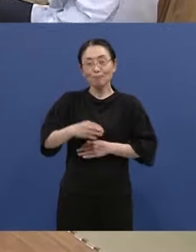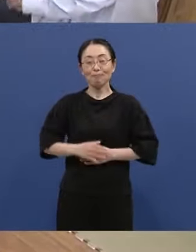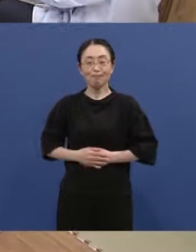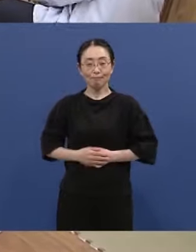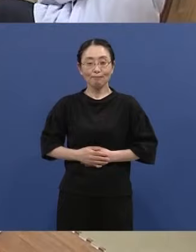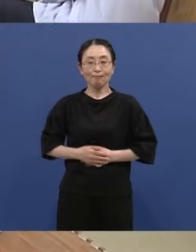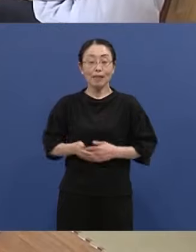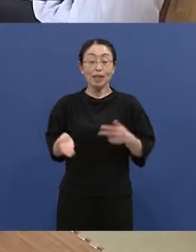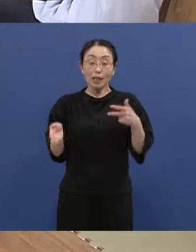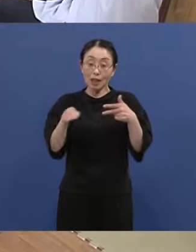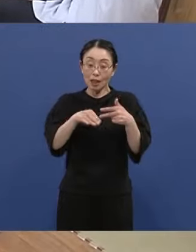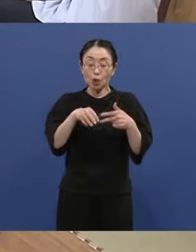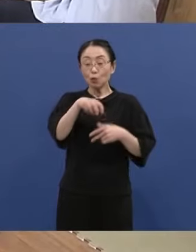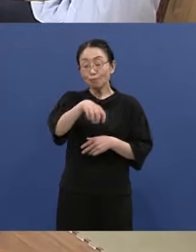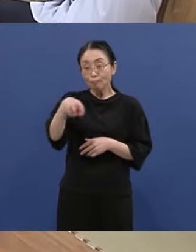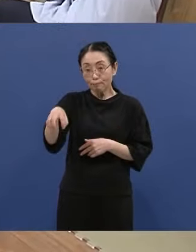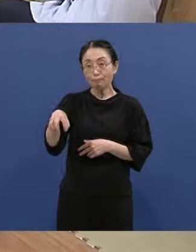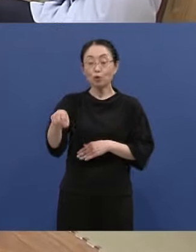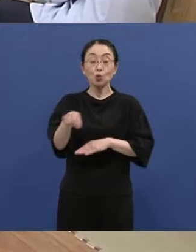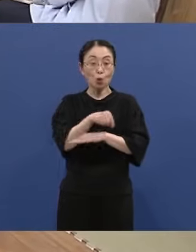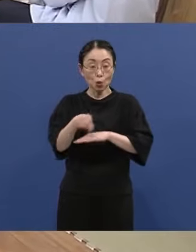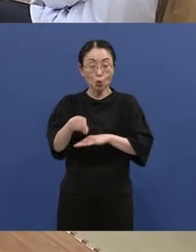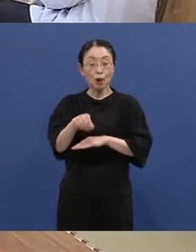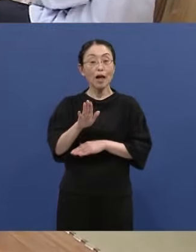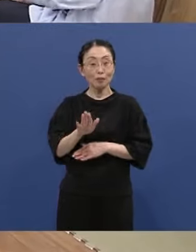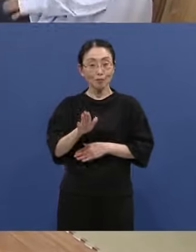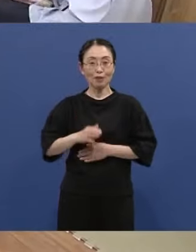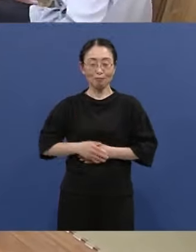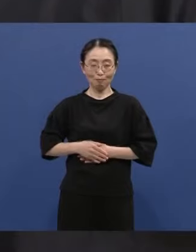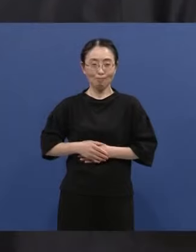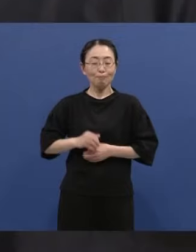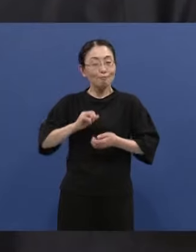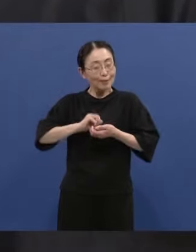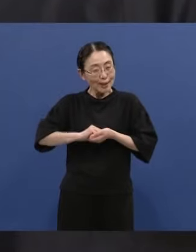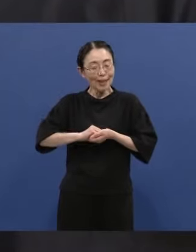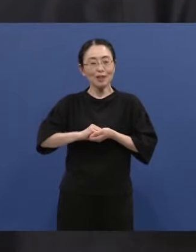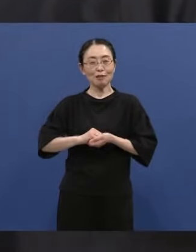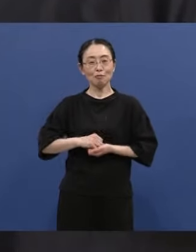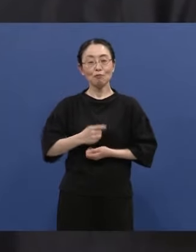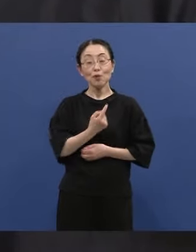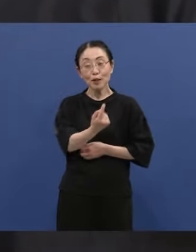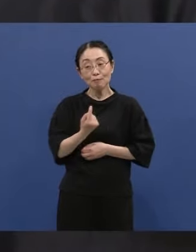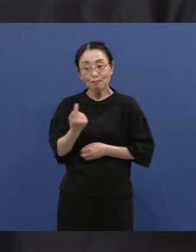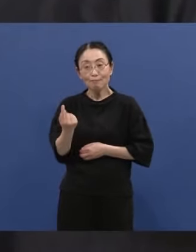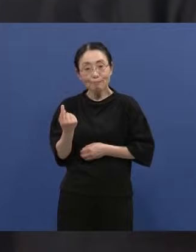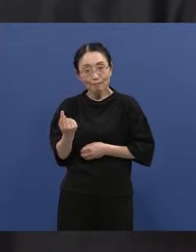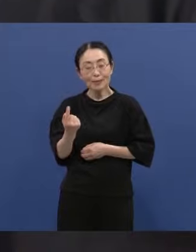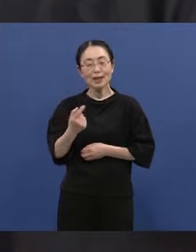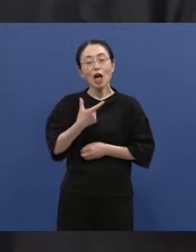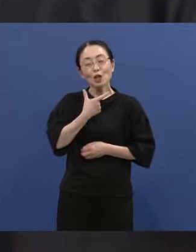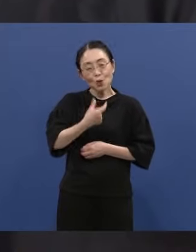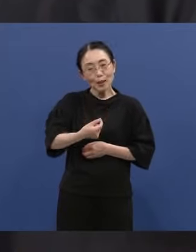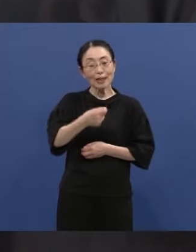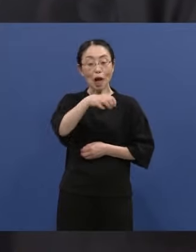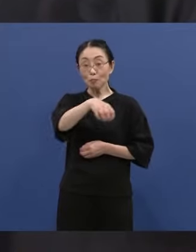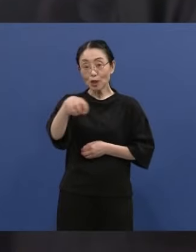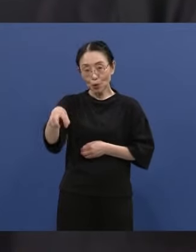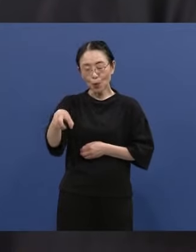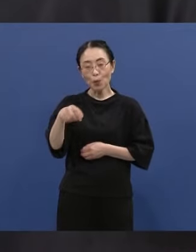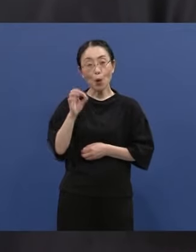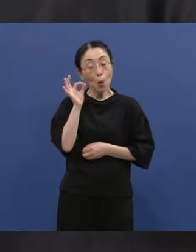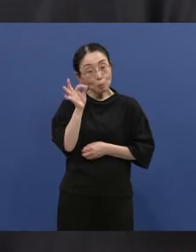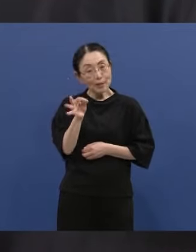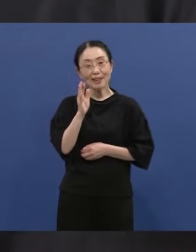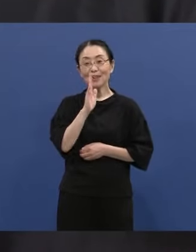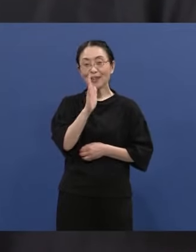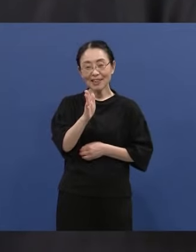施設によっていろんな特色がありますので、ぜひいろんな広場を訪れてお気に入りの場所を見つけてくださ